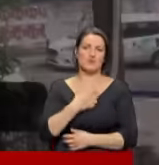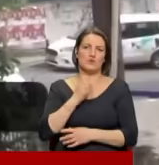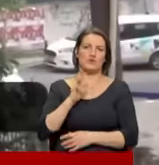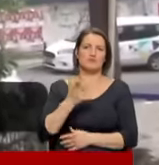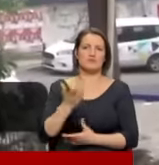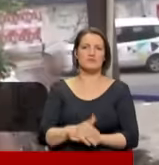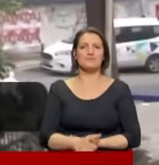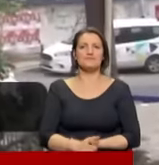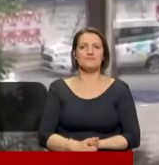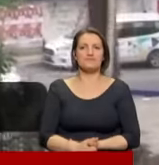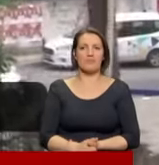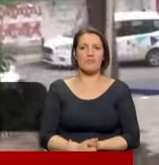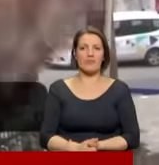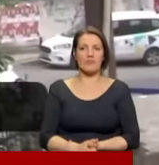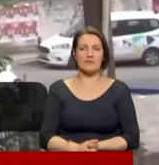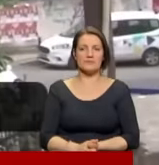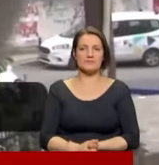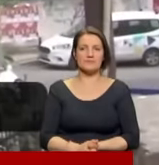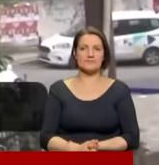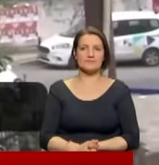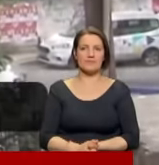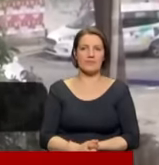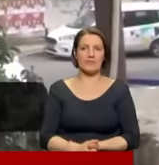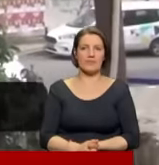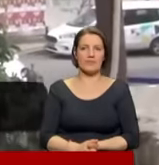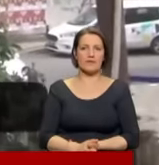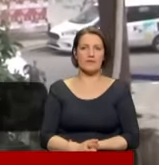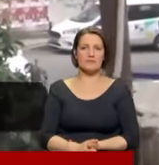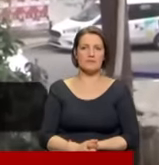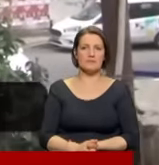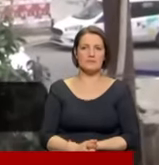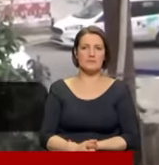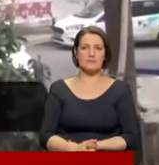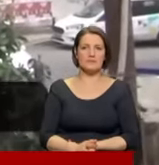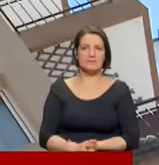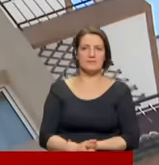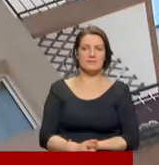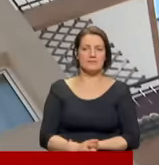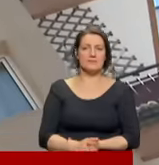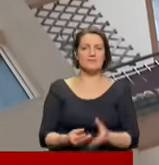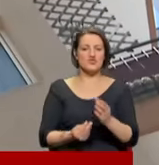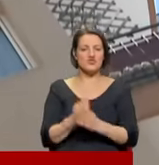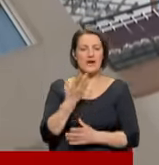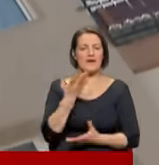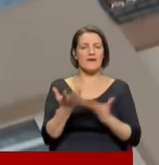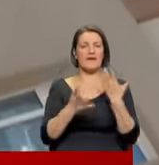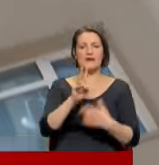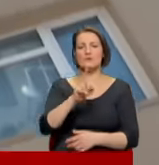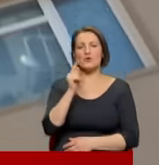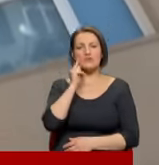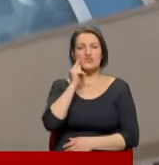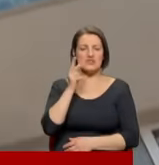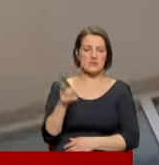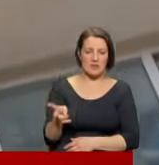geçirecekler. Çok acı bir durum. Bizi bir otele yerleştirdiler. Ölenler için çok üzüntülüyüz. Çıkan yangında 29 kişinin